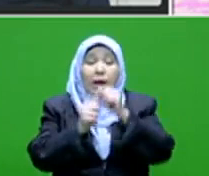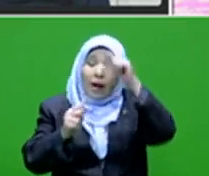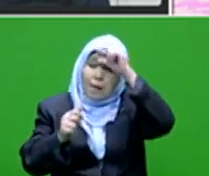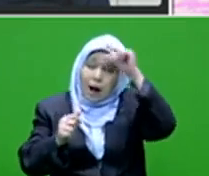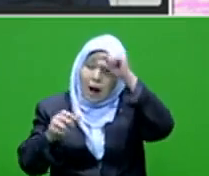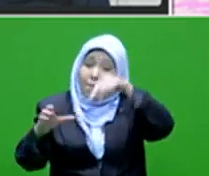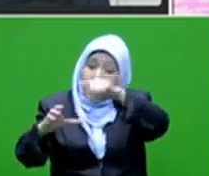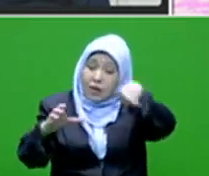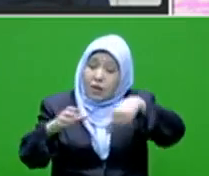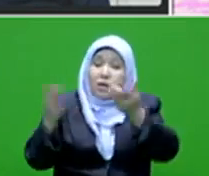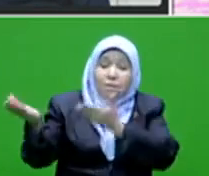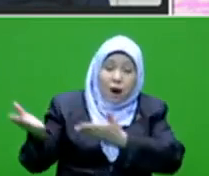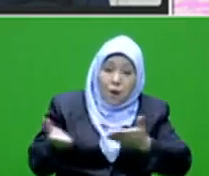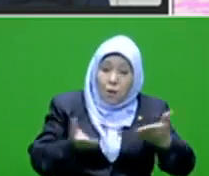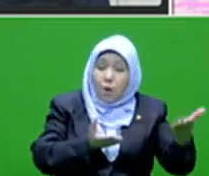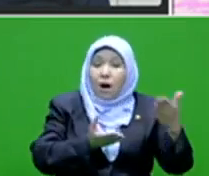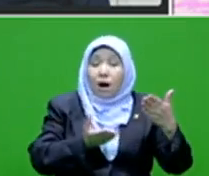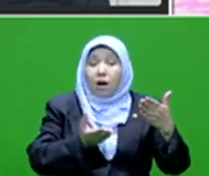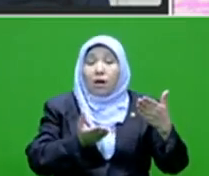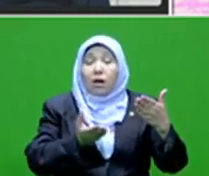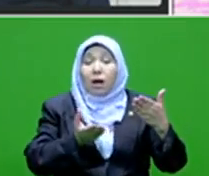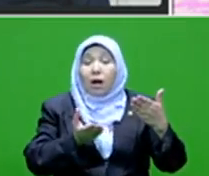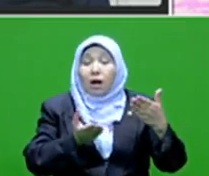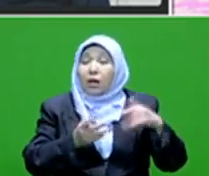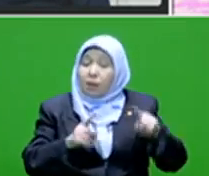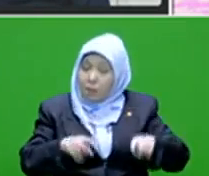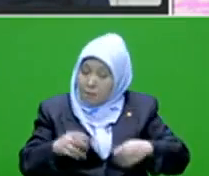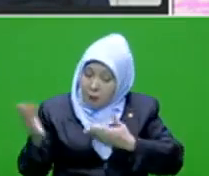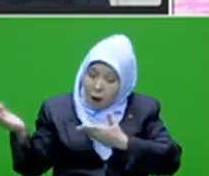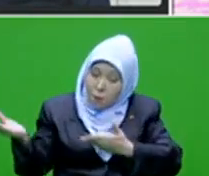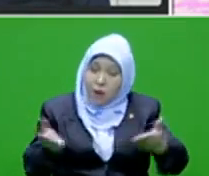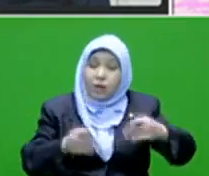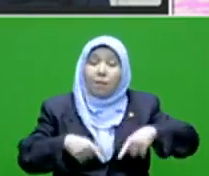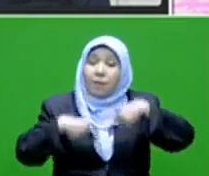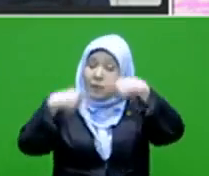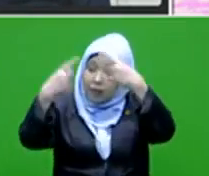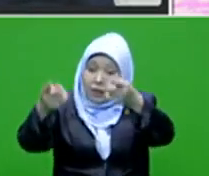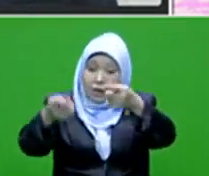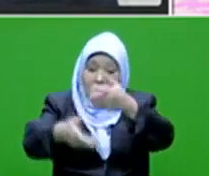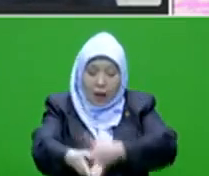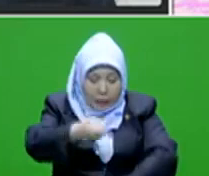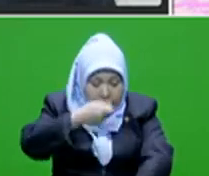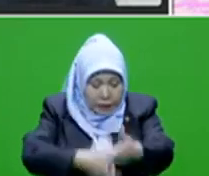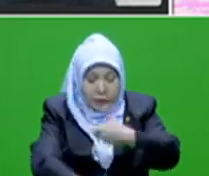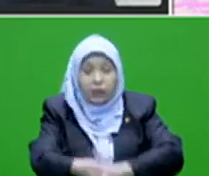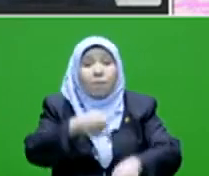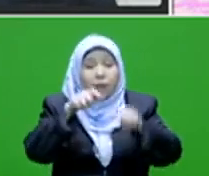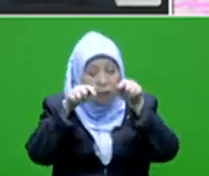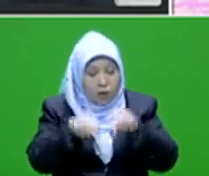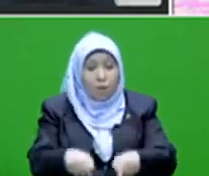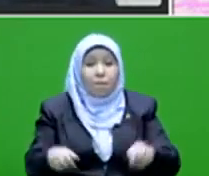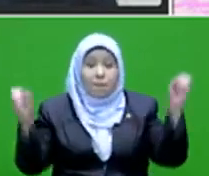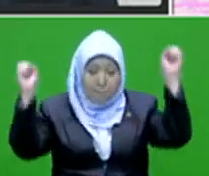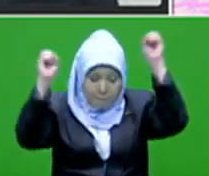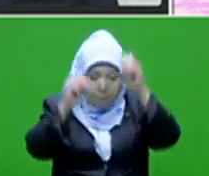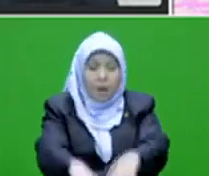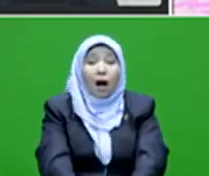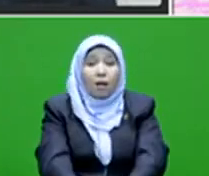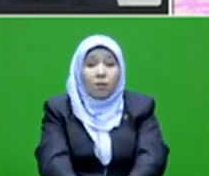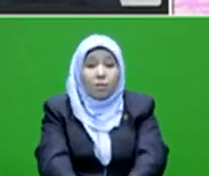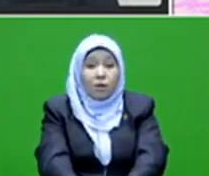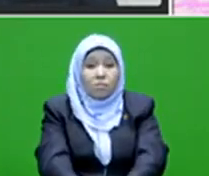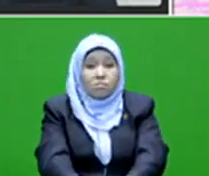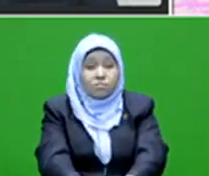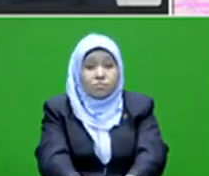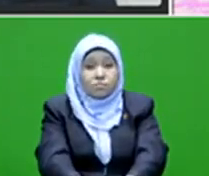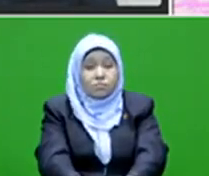abang-abang dia dibawa, abang-abang dia bawa dia pergi ke perigi tu yang depa duk tabuh dia tu. Ya. Yang depa tabuh dia apa tu, depa tauk dia masuk dalam